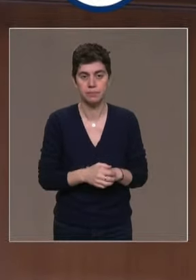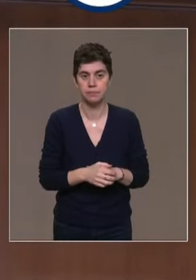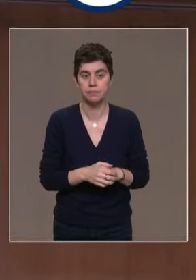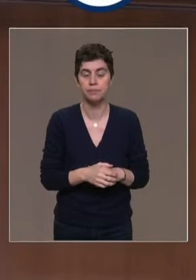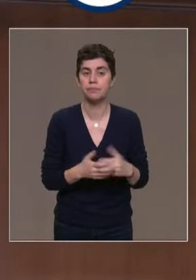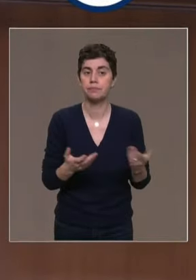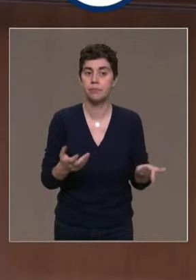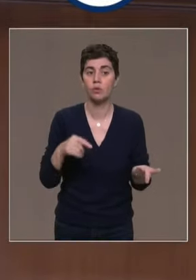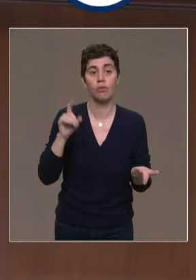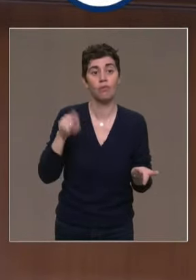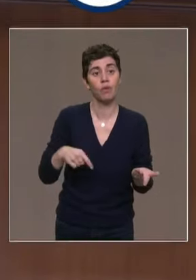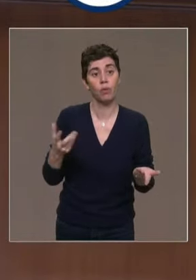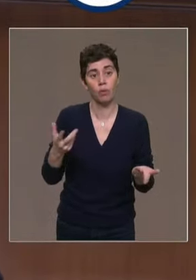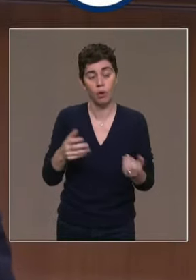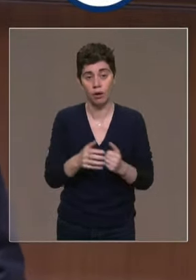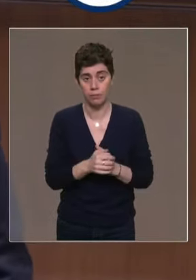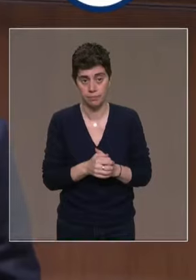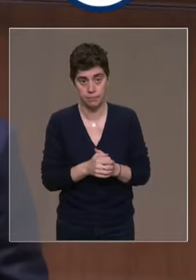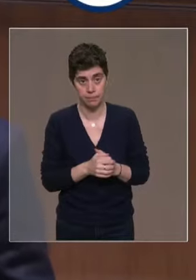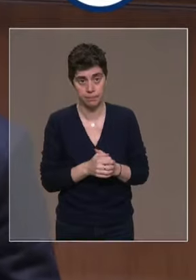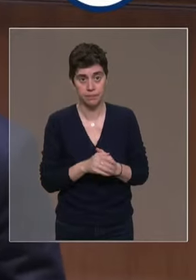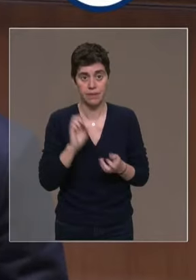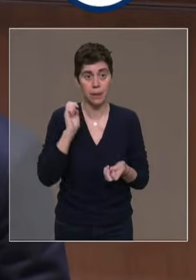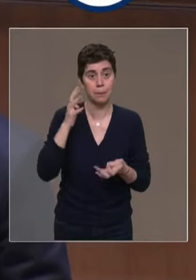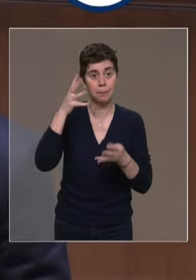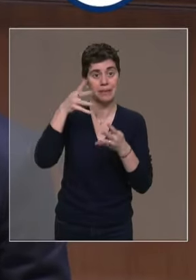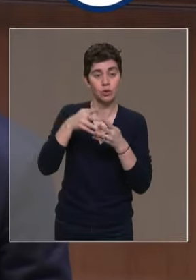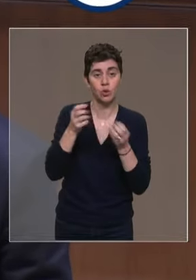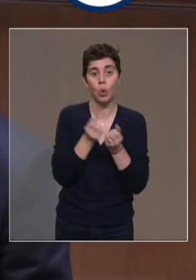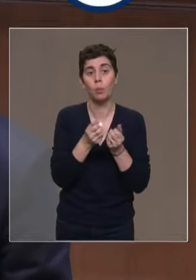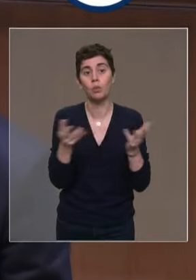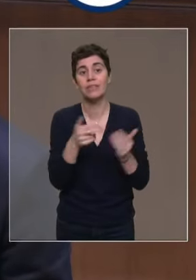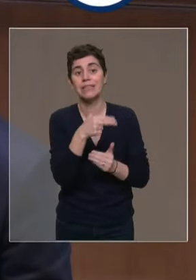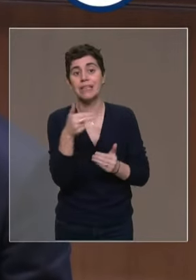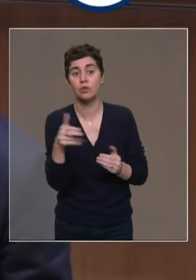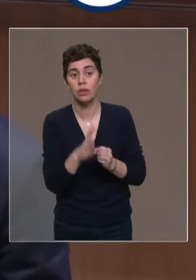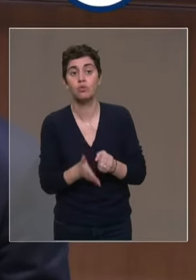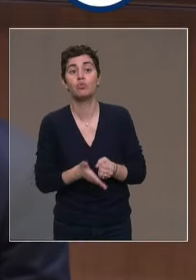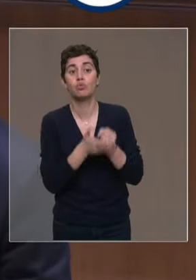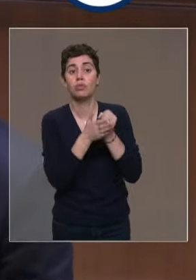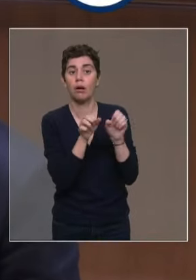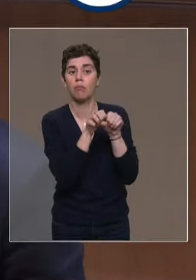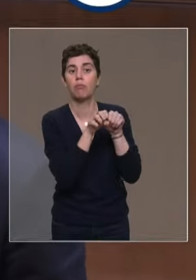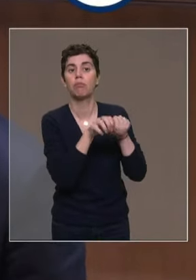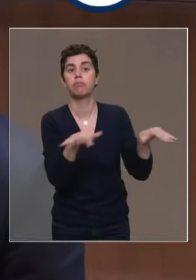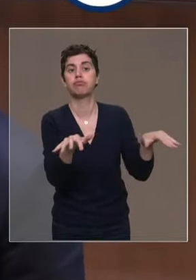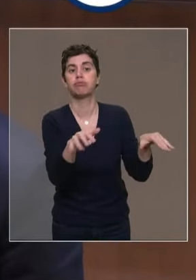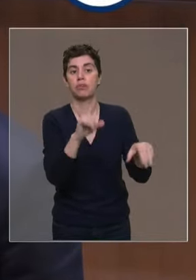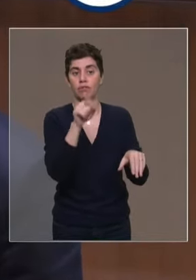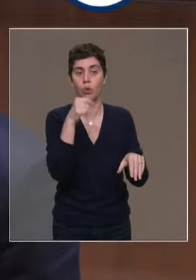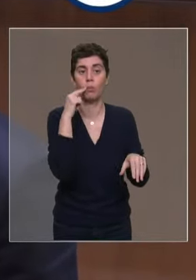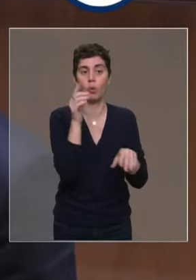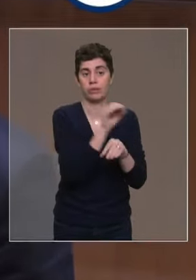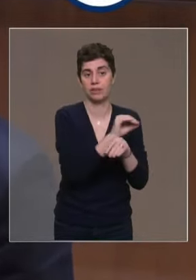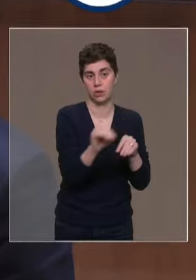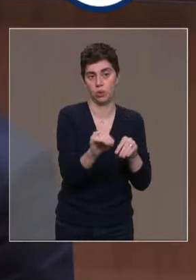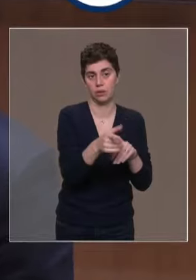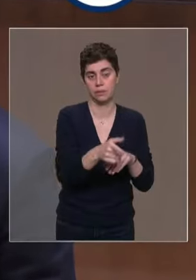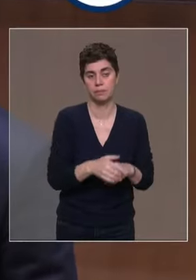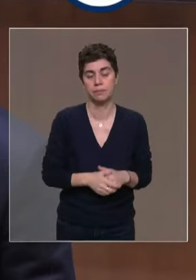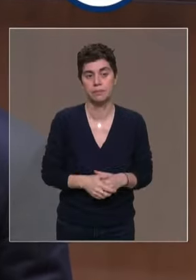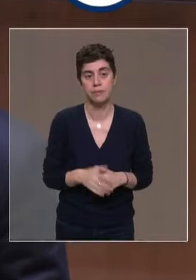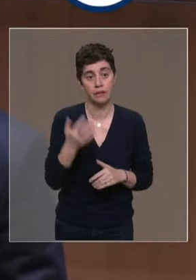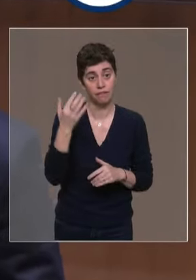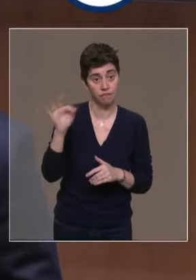nécessité d'un déploiement urgent de la mission multinationale de soutien à la sécurité d'Haïti. La